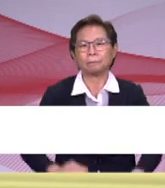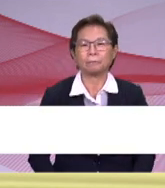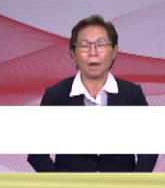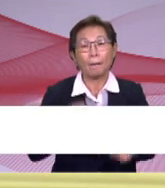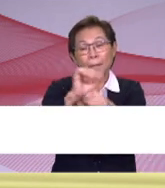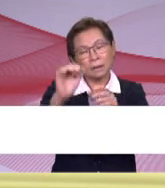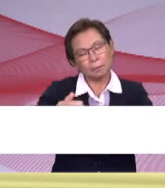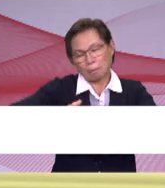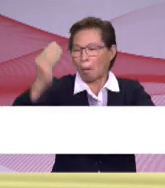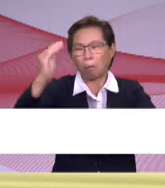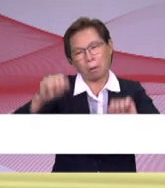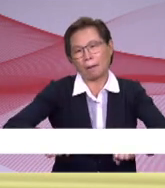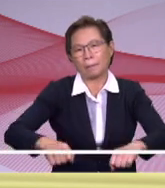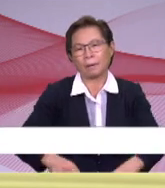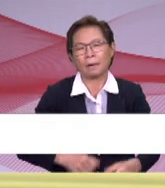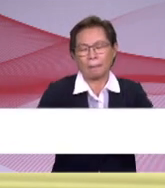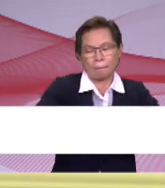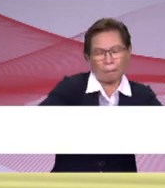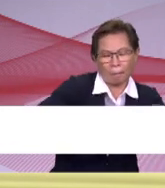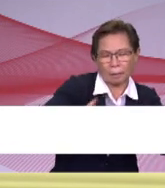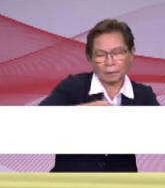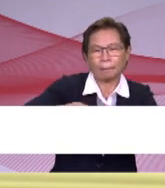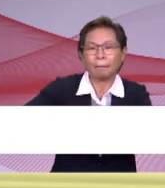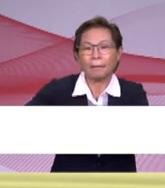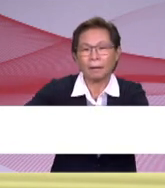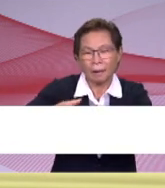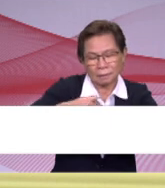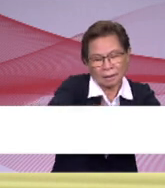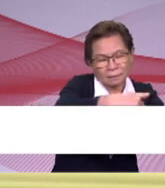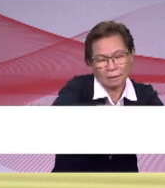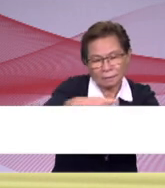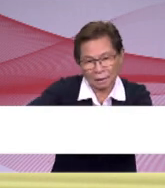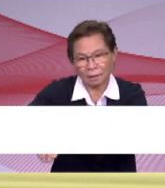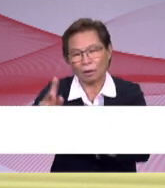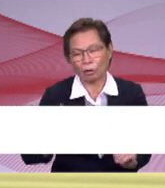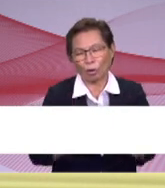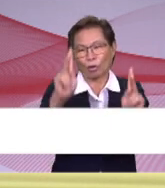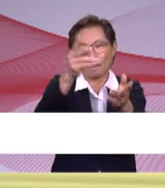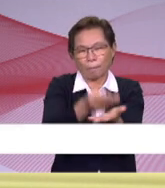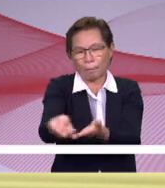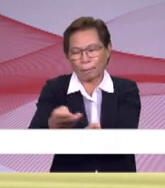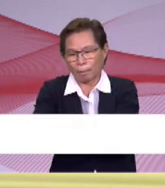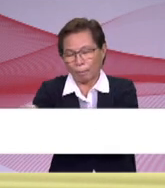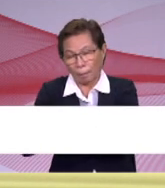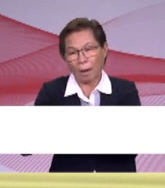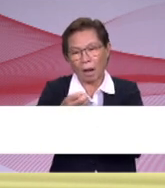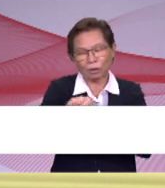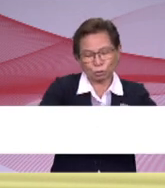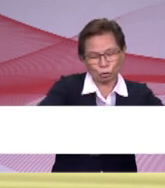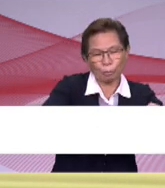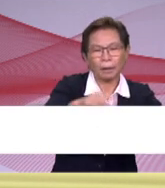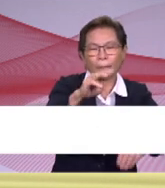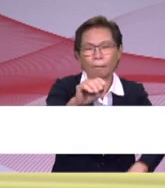Mengenai perdagangan dan pengedaran, kompleks membeli belah ataupun shopping